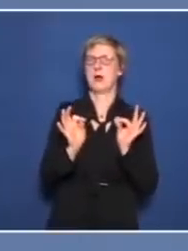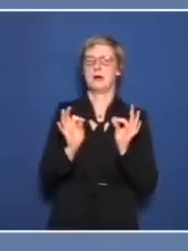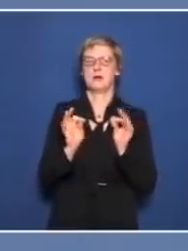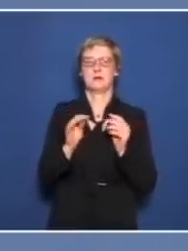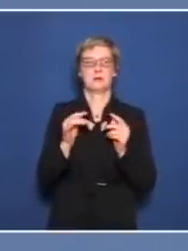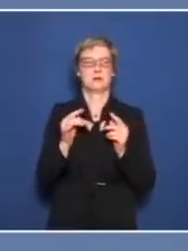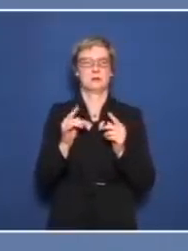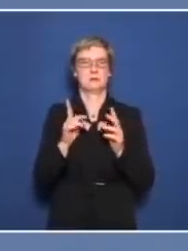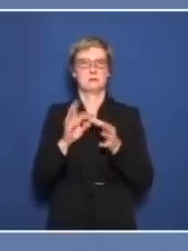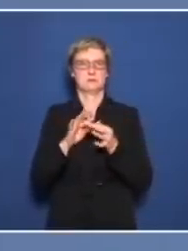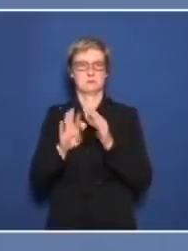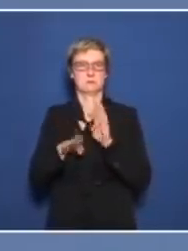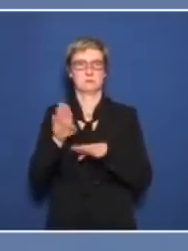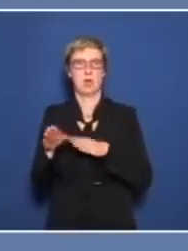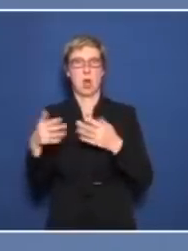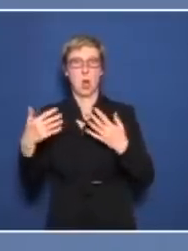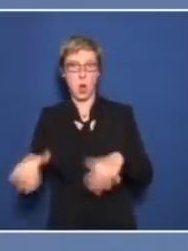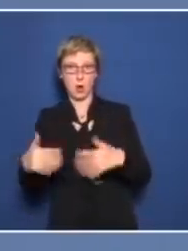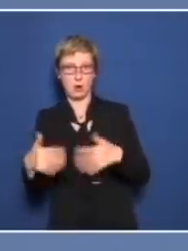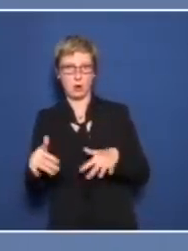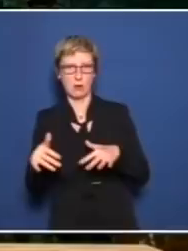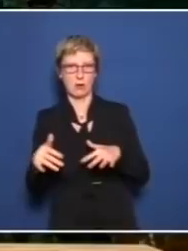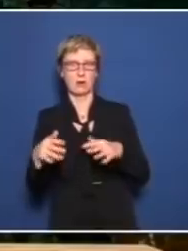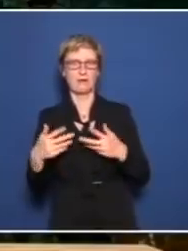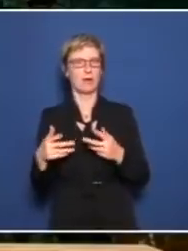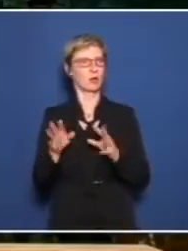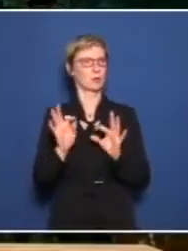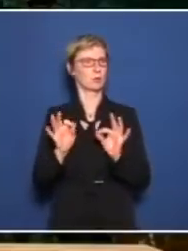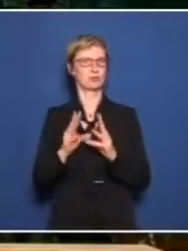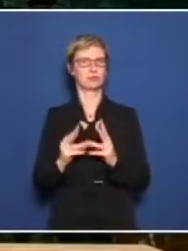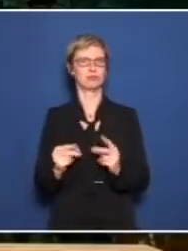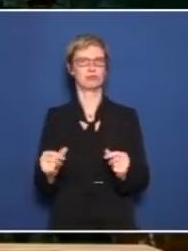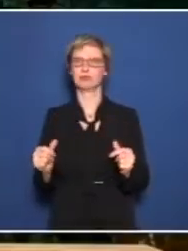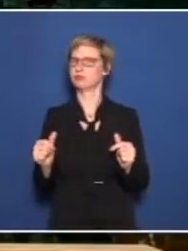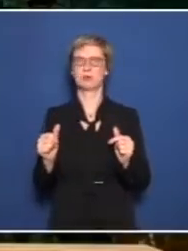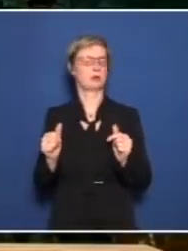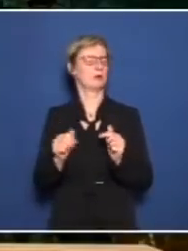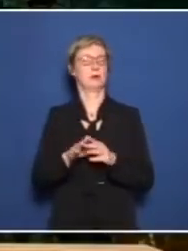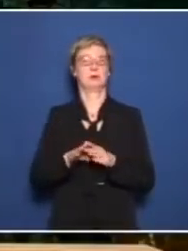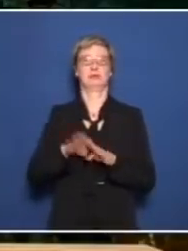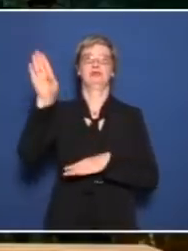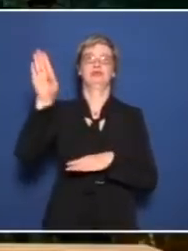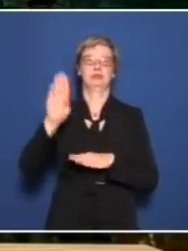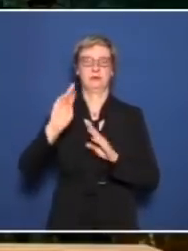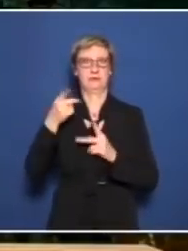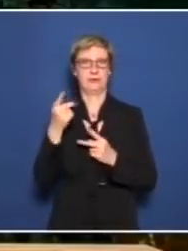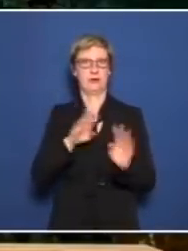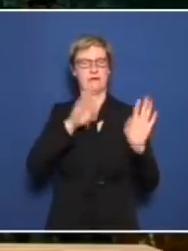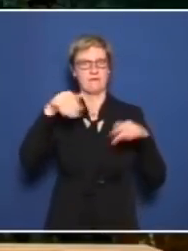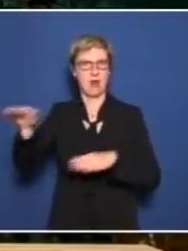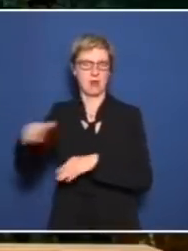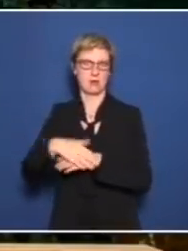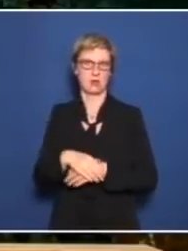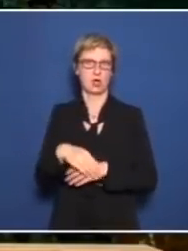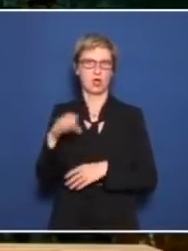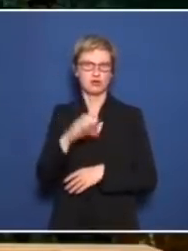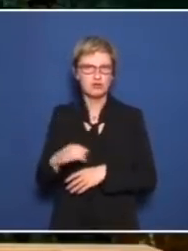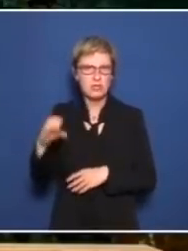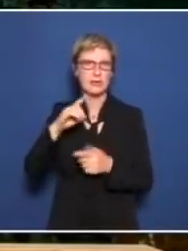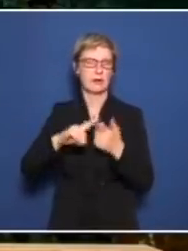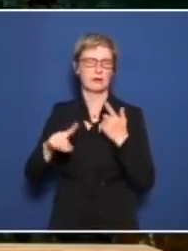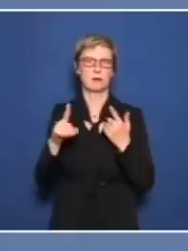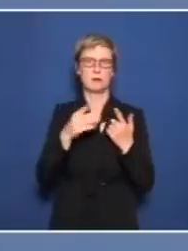passieren, dass da nochmal richtige Wellen entstehen. In einem Land wie Chile sehen wir es gerade akut, aber auch in Israel hat man das